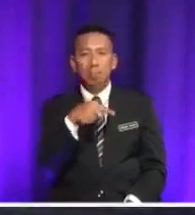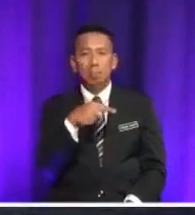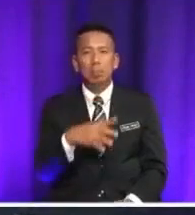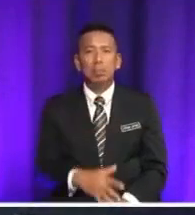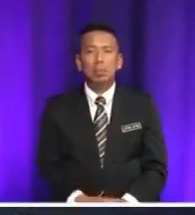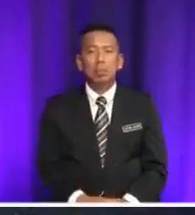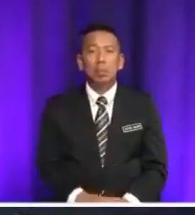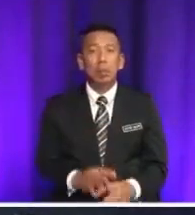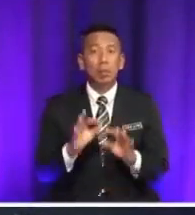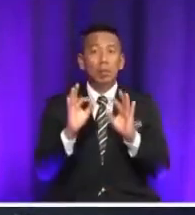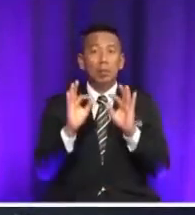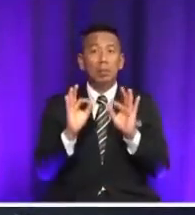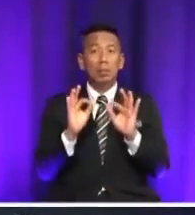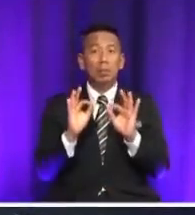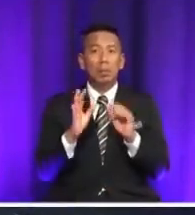oke